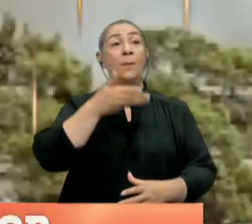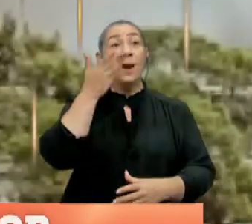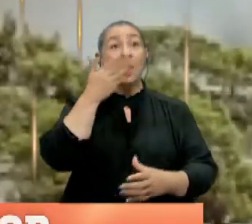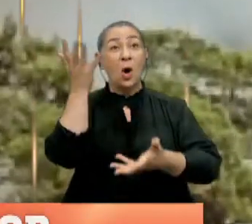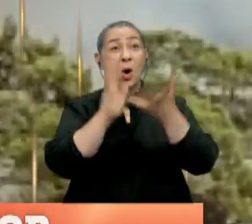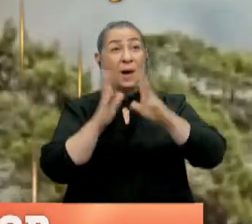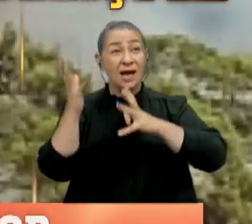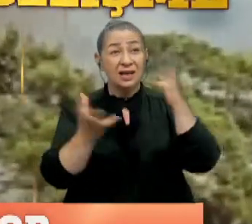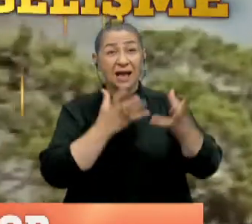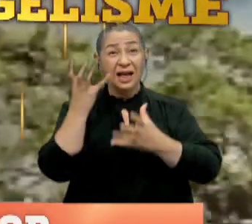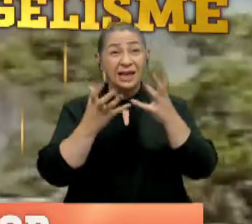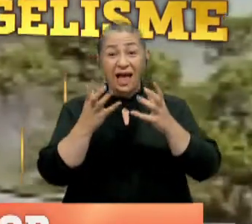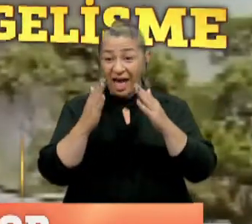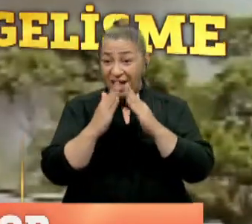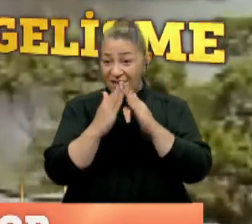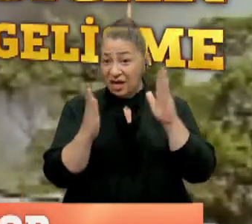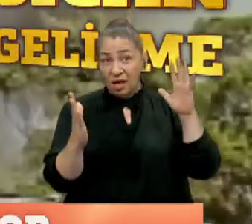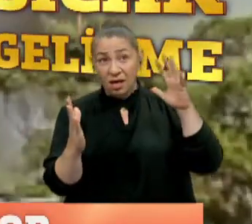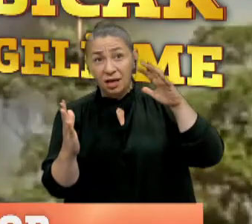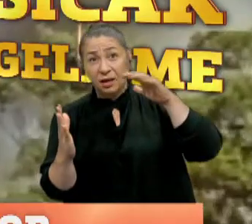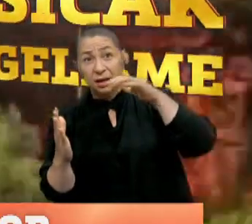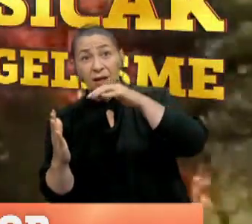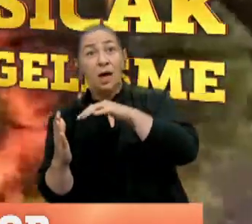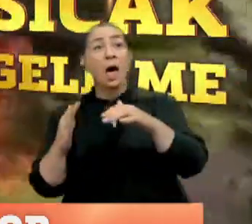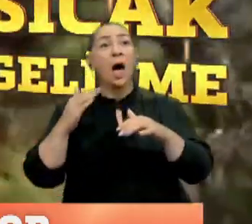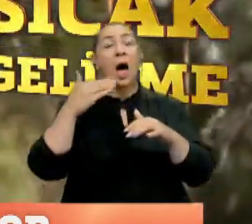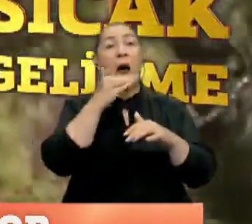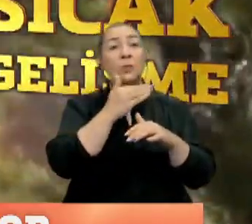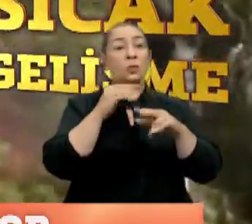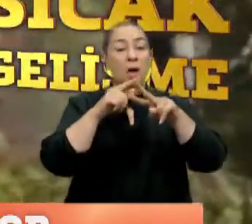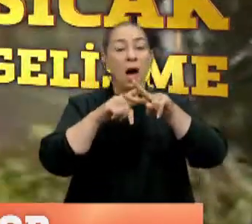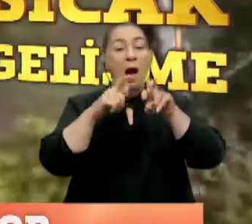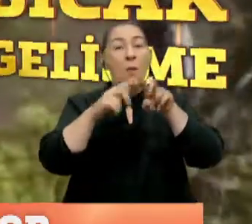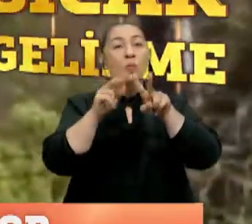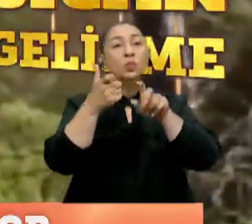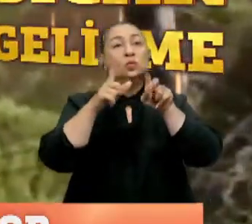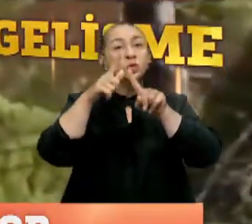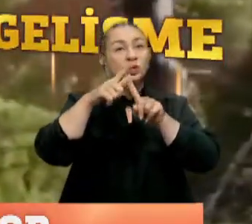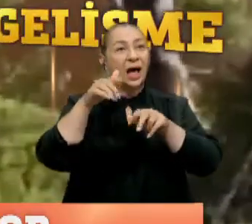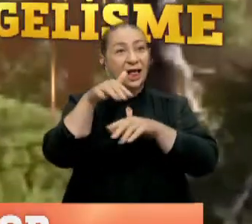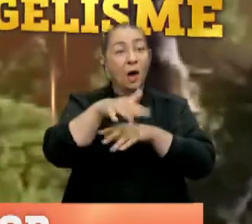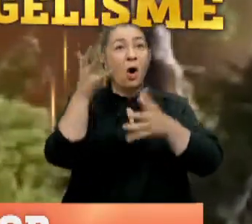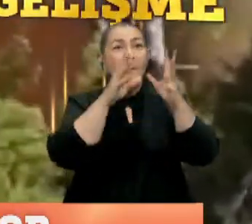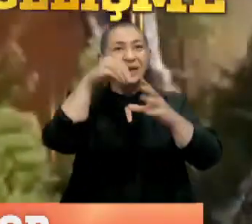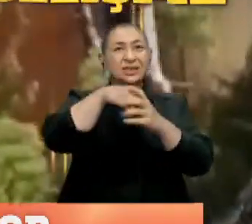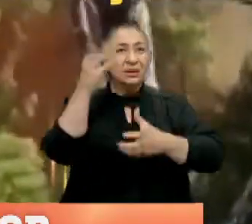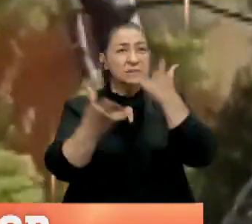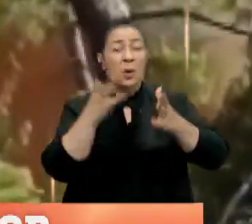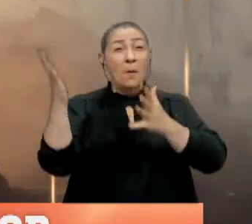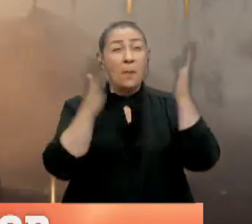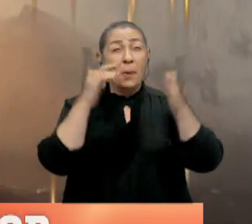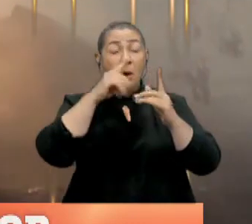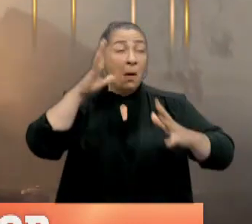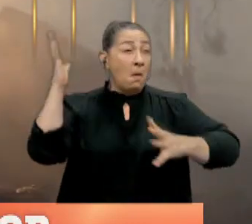Marmaris'teki orman yangını yerleşim yerlerine kadar ulaştı. Armutalan Mahallesi'ndeki ormanlık alanda çıkan ve rüzgarın etkisiyle kısa